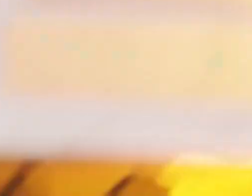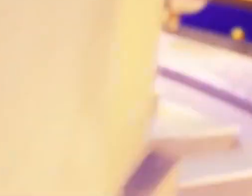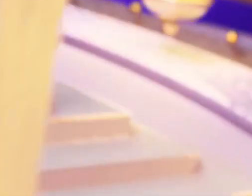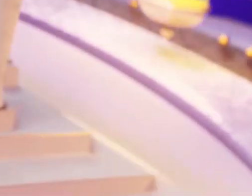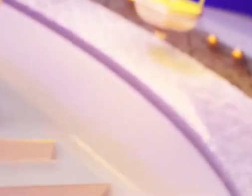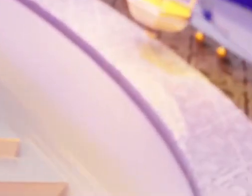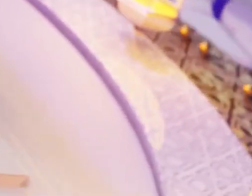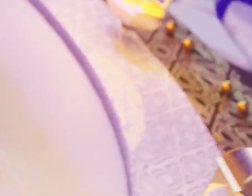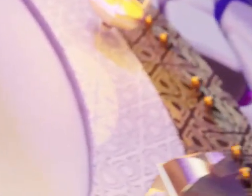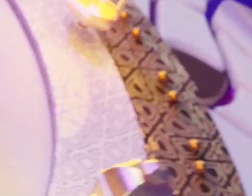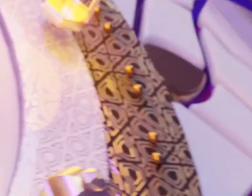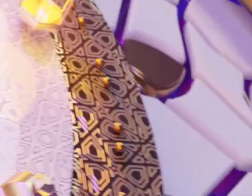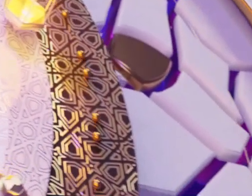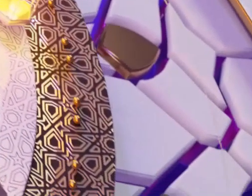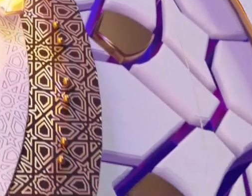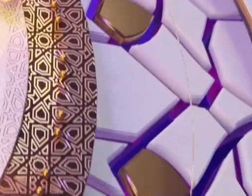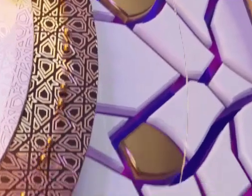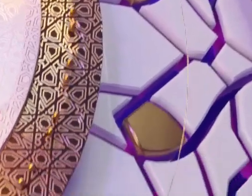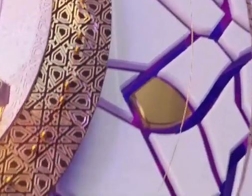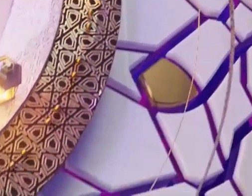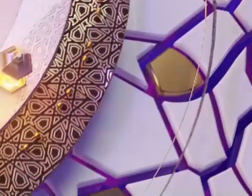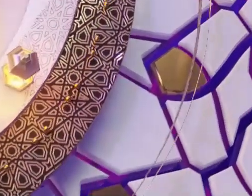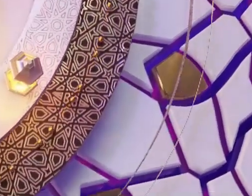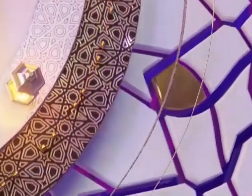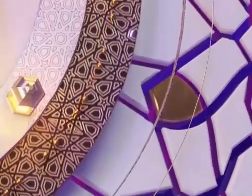ya robbal alamin